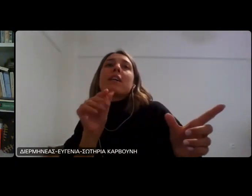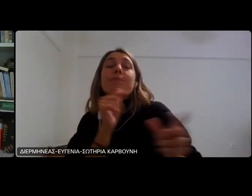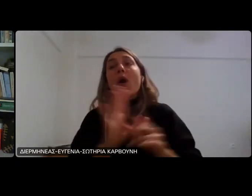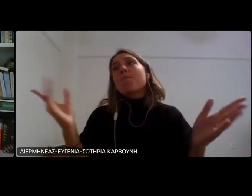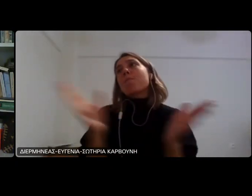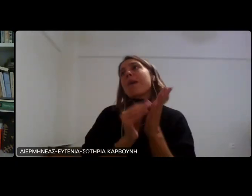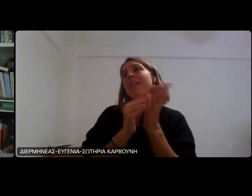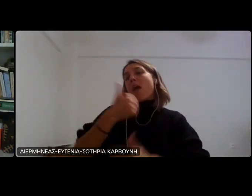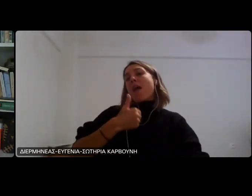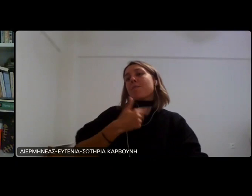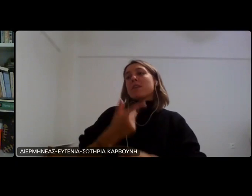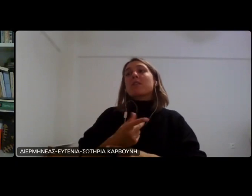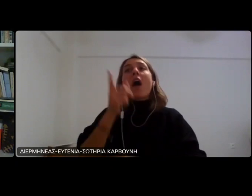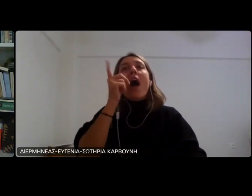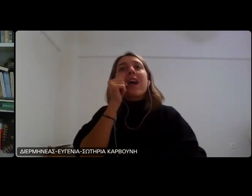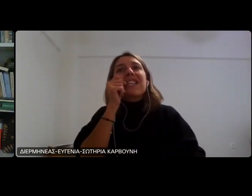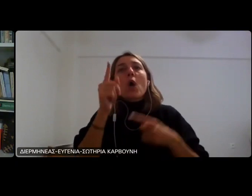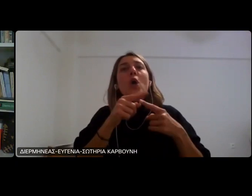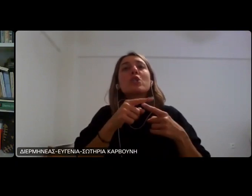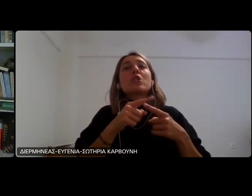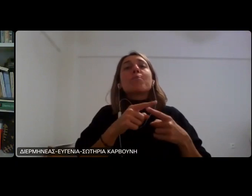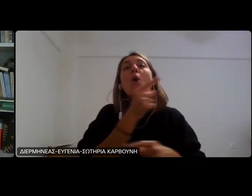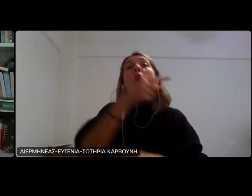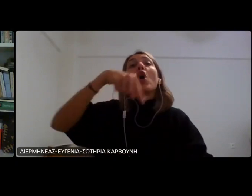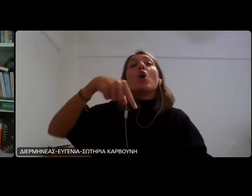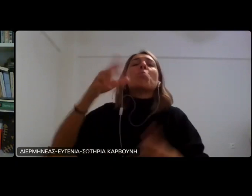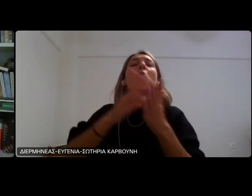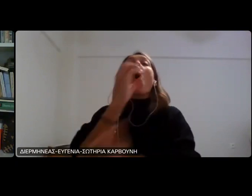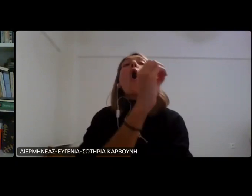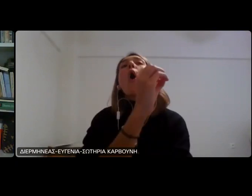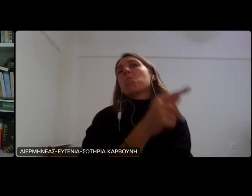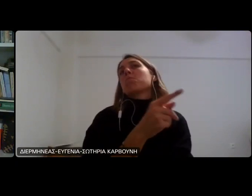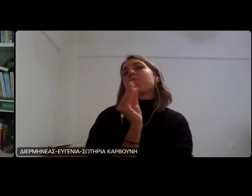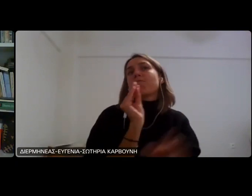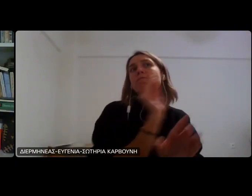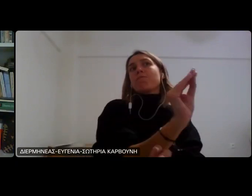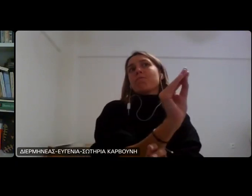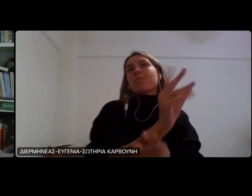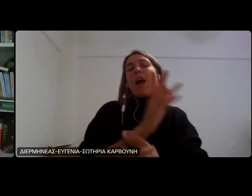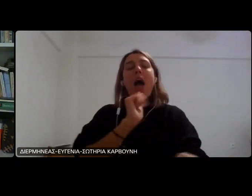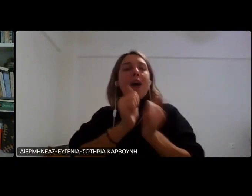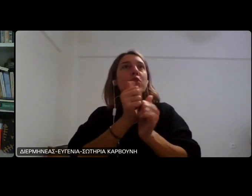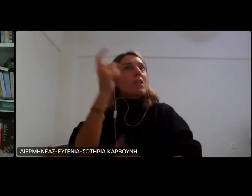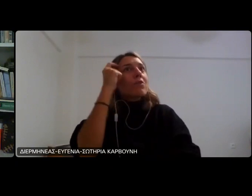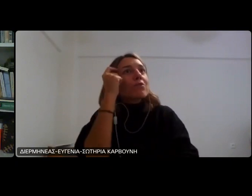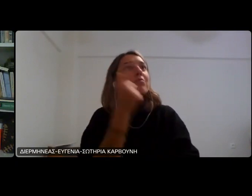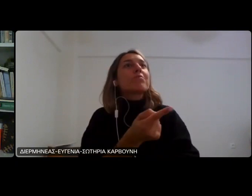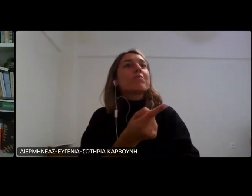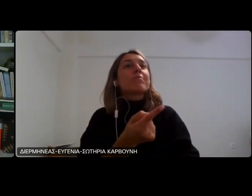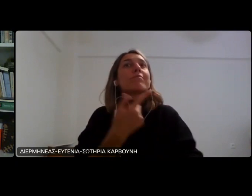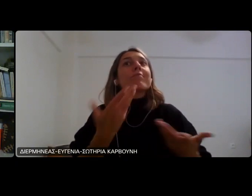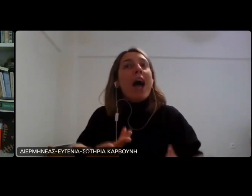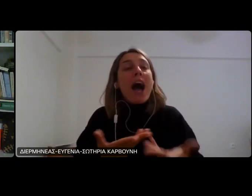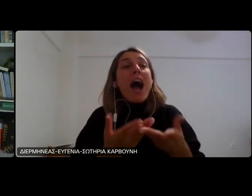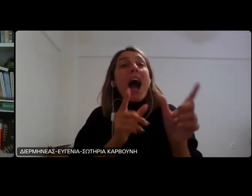δεν βάζουμε εμείς το αρσενικό γένος εκεί ούτως ή άλλως. Αυτόματα χωρίς να το συνειδητοποιούμε. Και άρα έτσι το παπάκι δεν